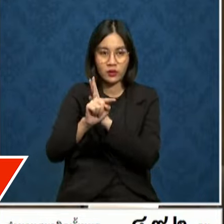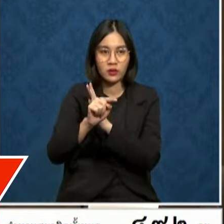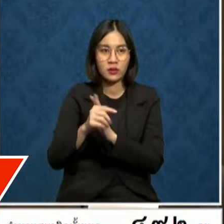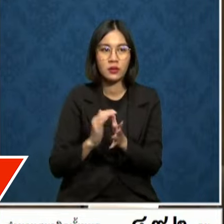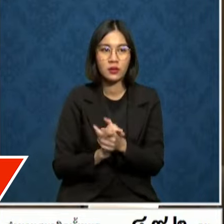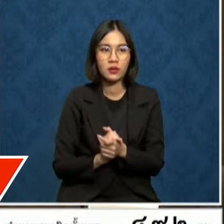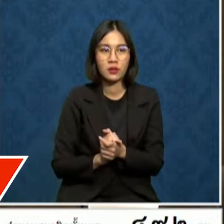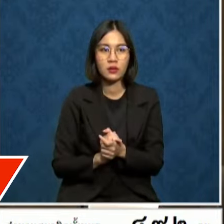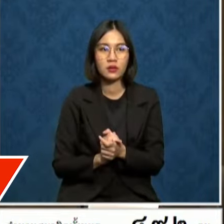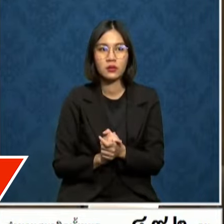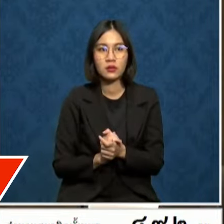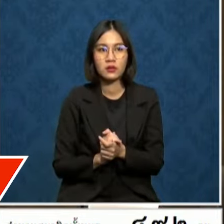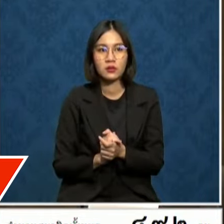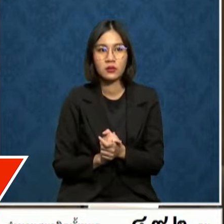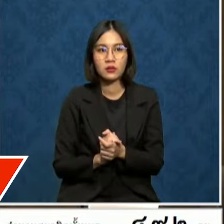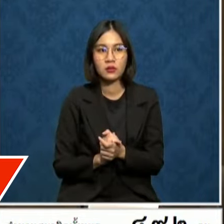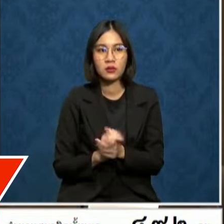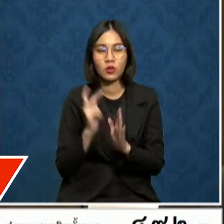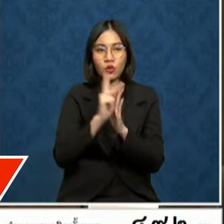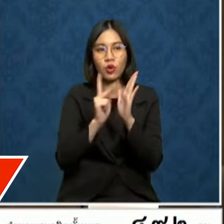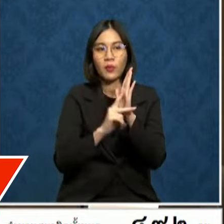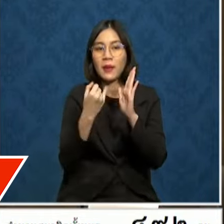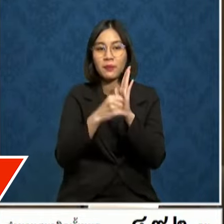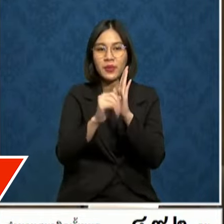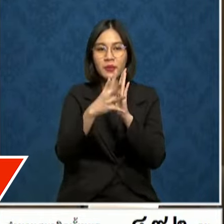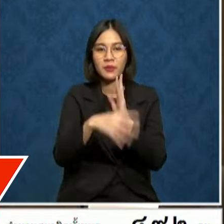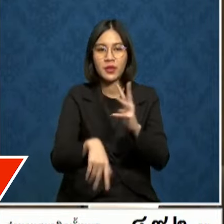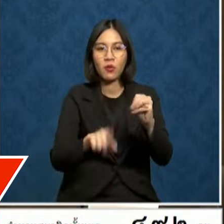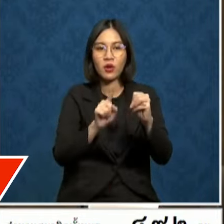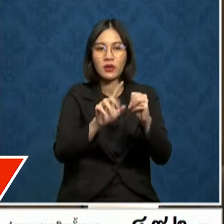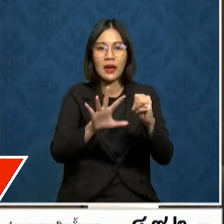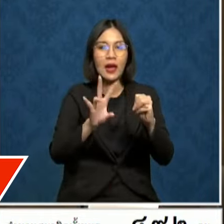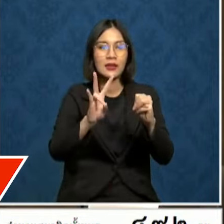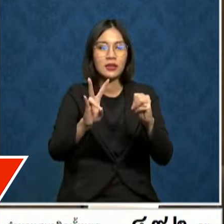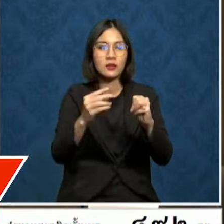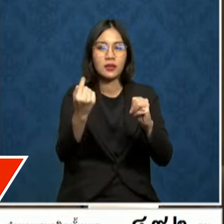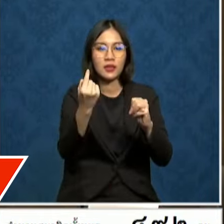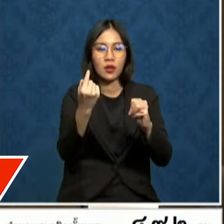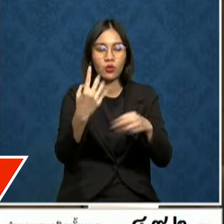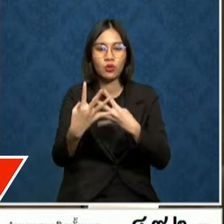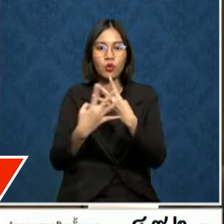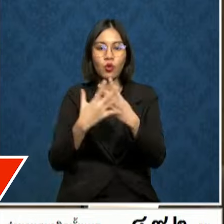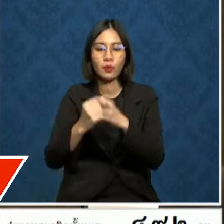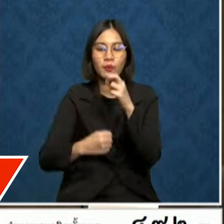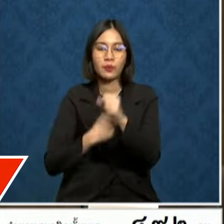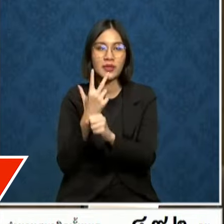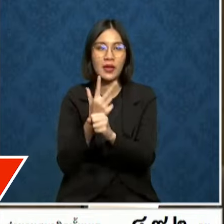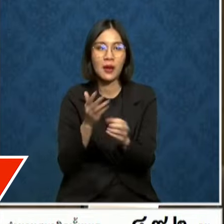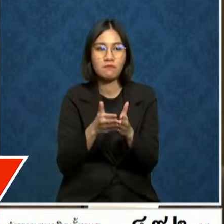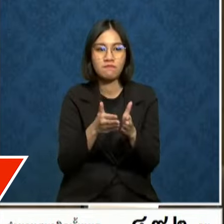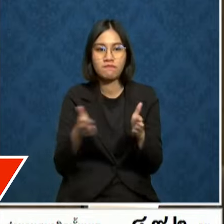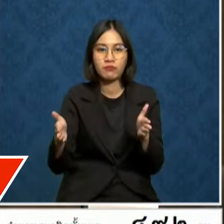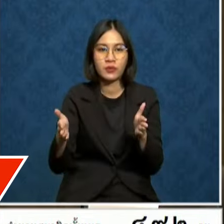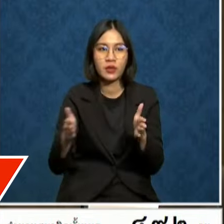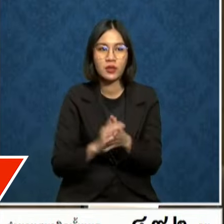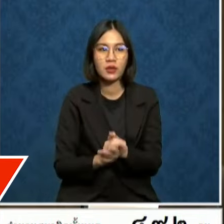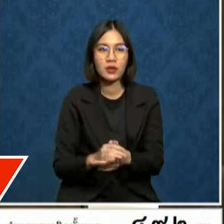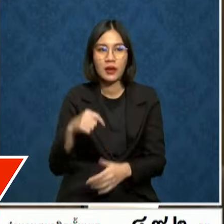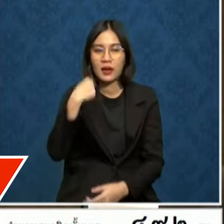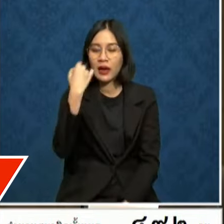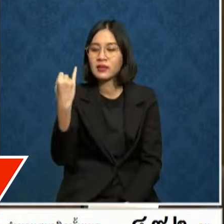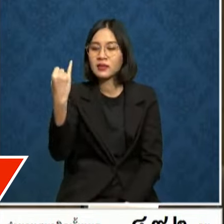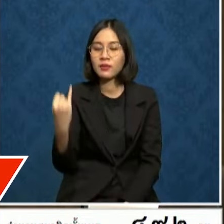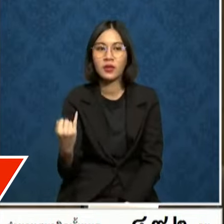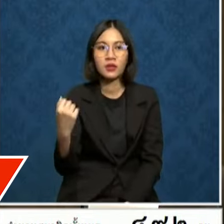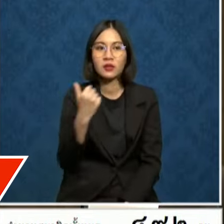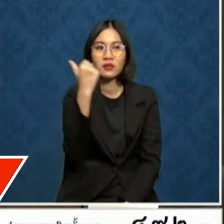รอดคดีนะคะถูกแค่มาตรา 157นะคะจำคุก 3ปีเพียงเท่านั้นนะคะนอกจากนั้นนะคะก็ไม่มีจำเลยท่านอื่น